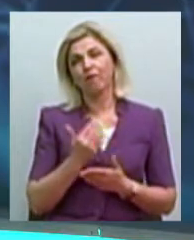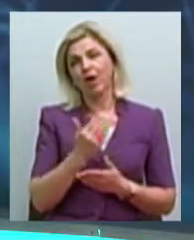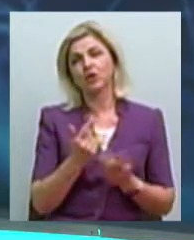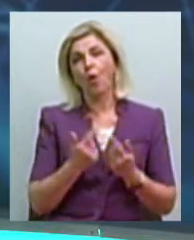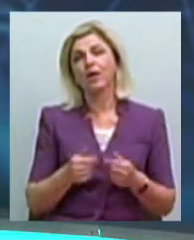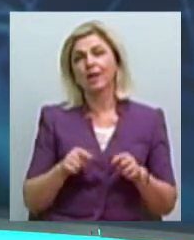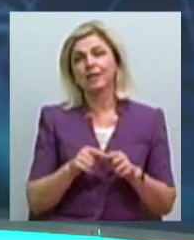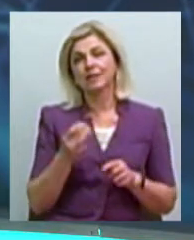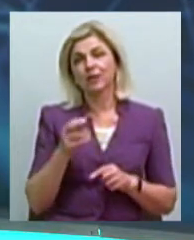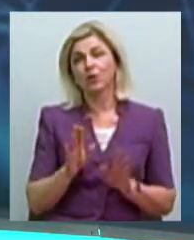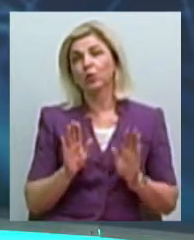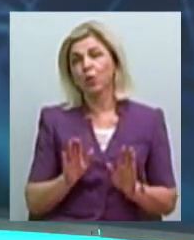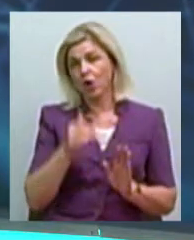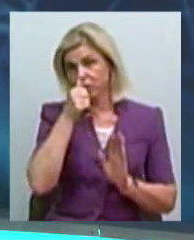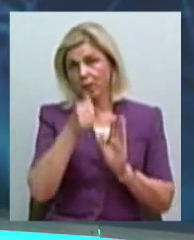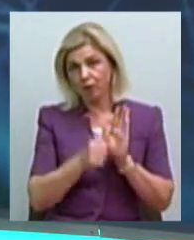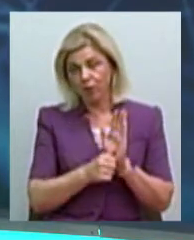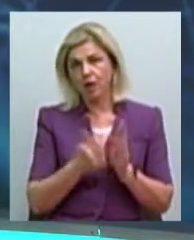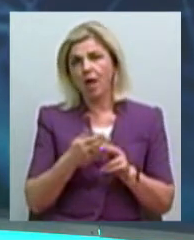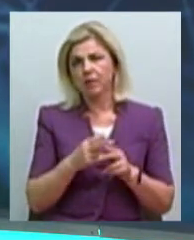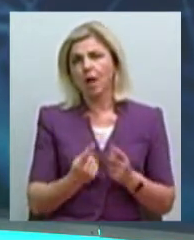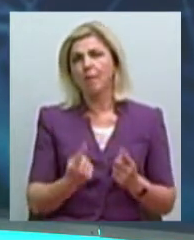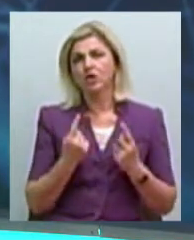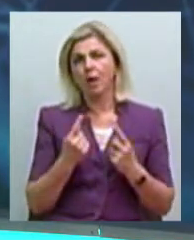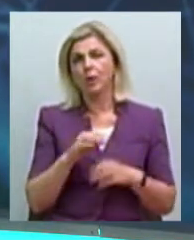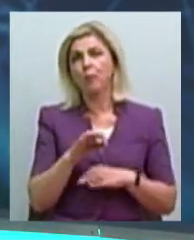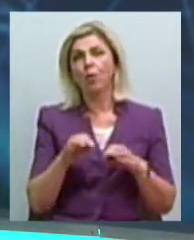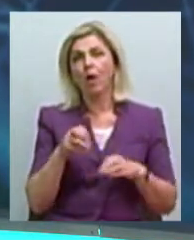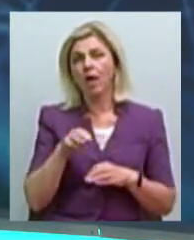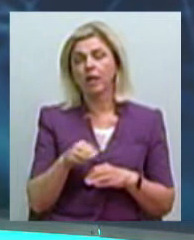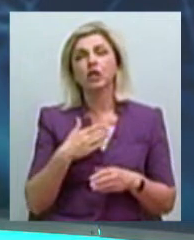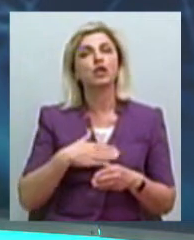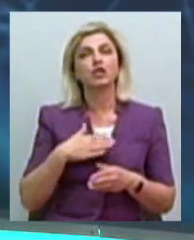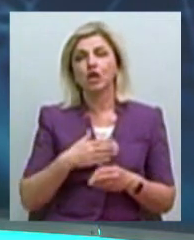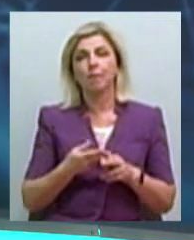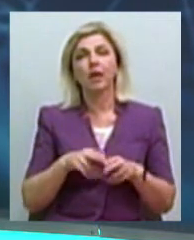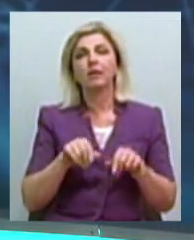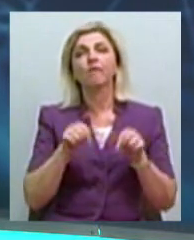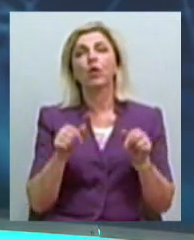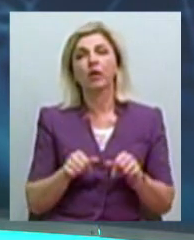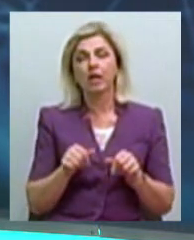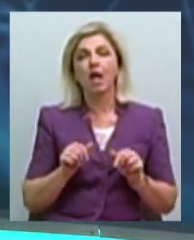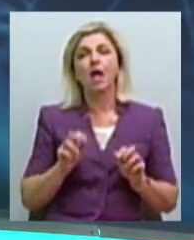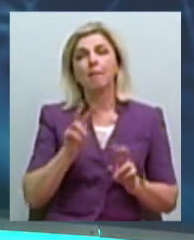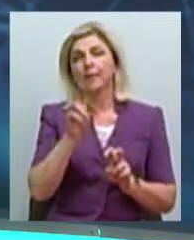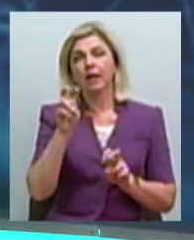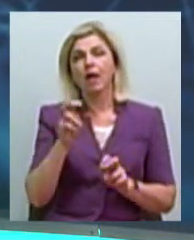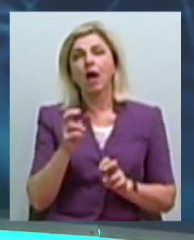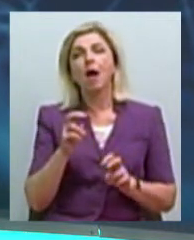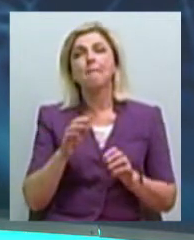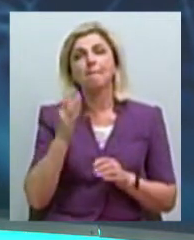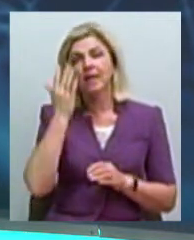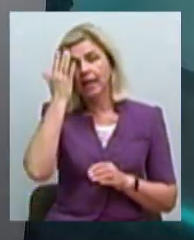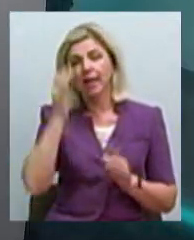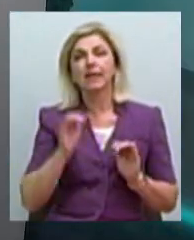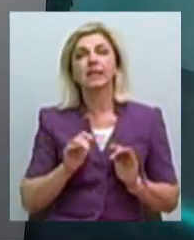лише тільки півроку, і це такий масштабний проєкт. Для чого формувалась взагалі платформа «Мрій дій»? Чи це відповідає